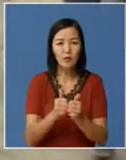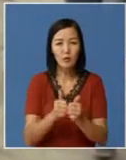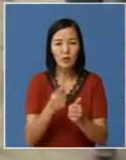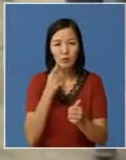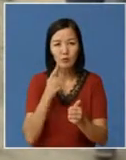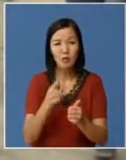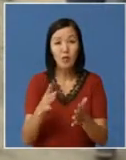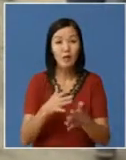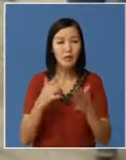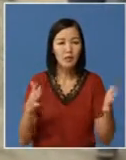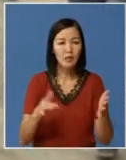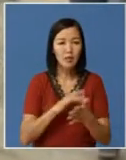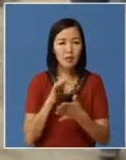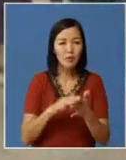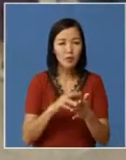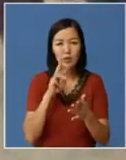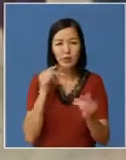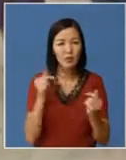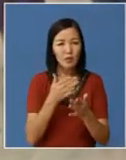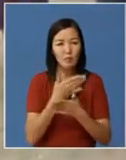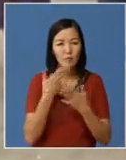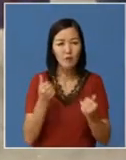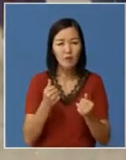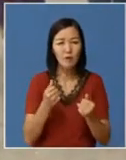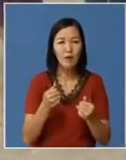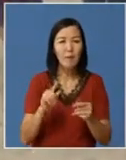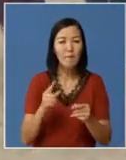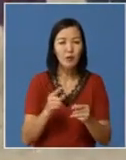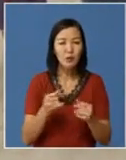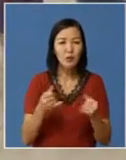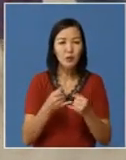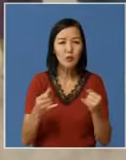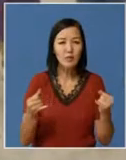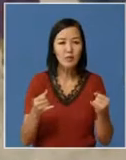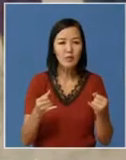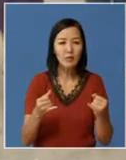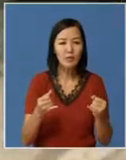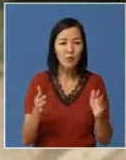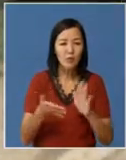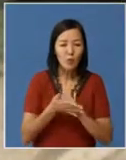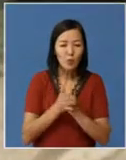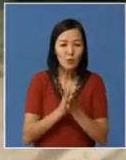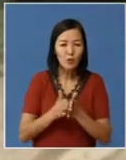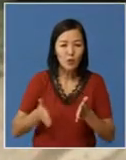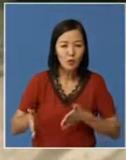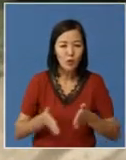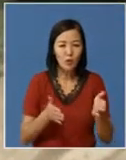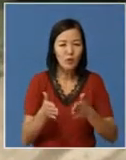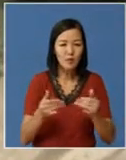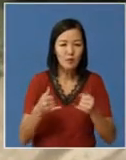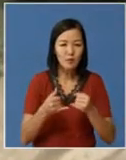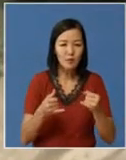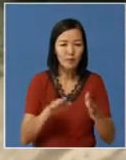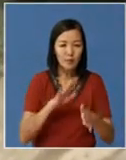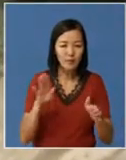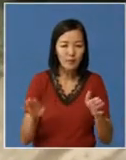против расширения города, но задаются вопросом, почему линии необходимо тянуть вдоль одной из самых узких улиц частного сектора. сектора. Грунтовые воды,